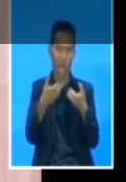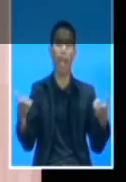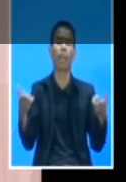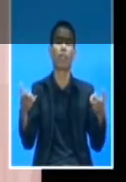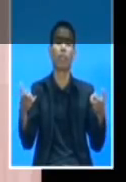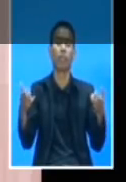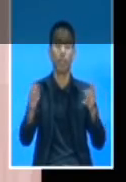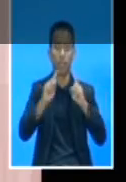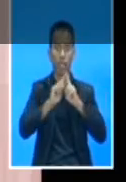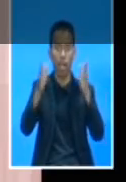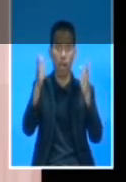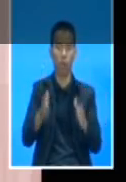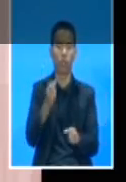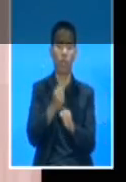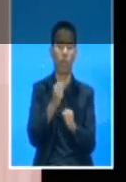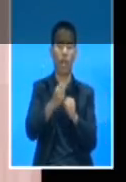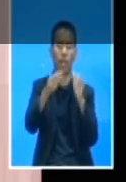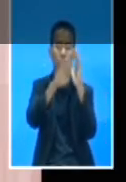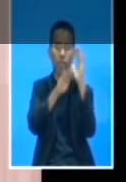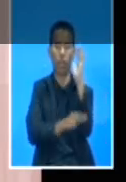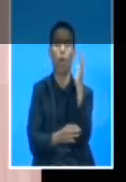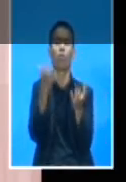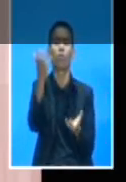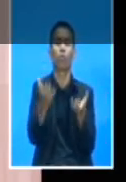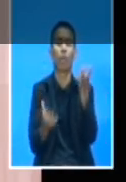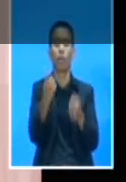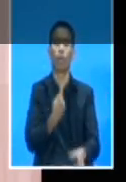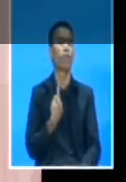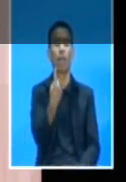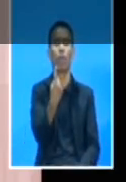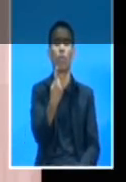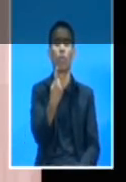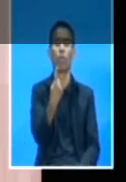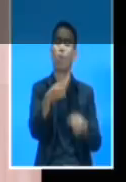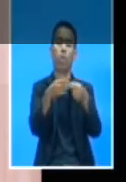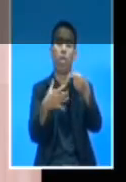ต่บุคลากรในกระบวนการยุติธรรมเรายังคนเดียวทำทุกเรื่อง